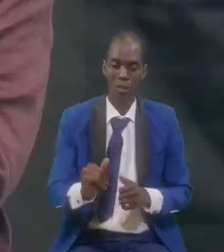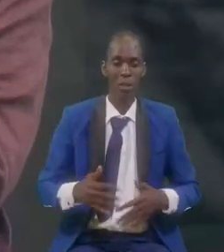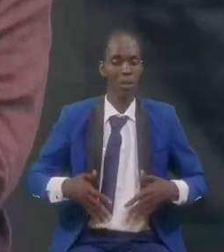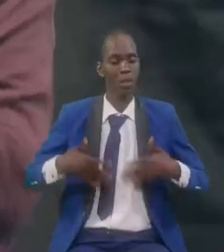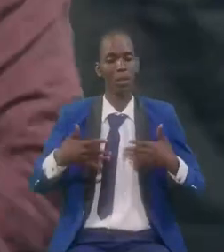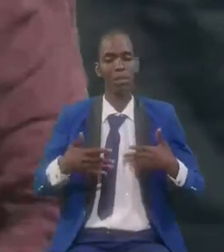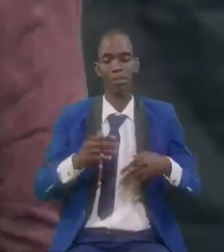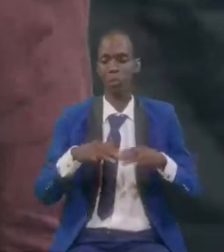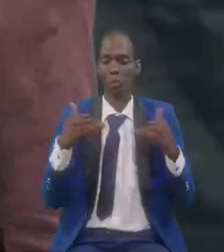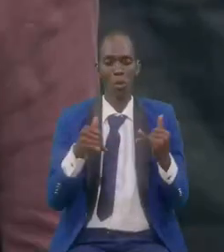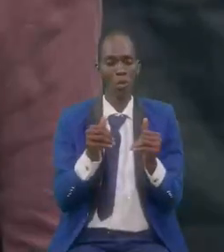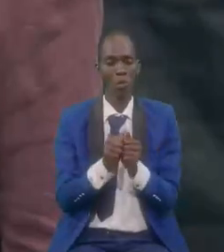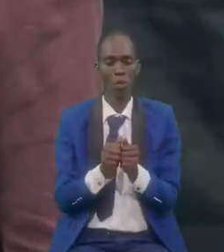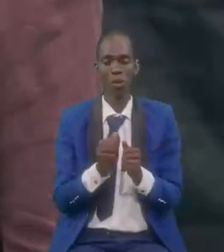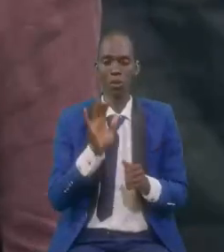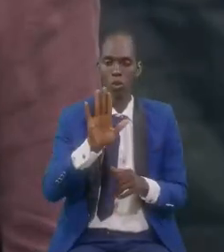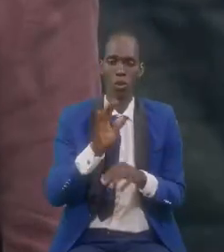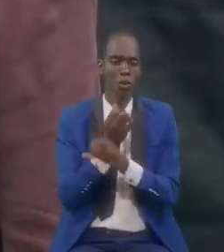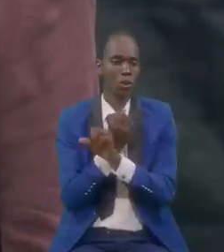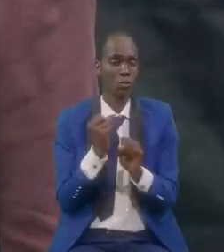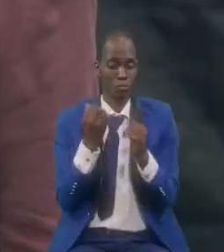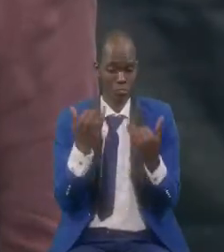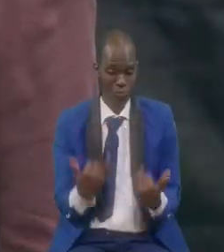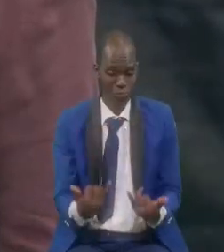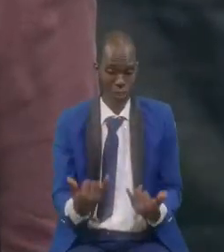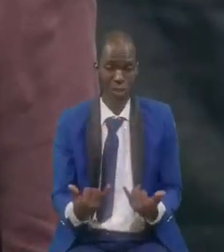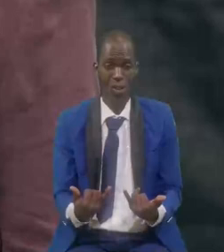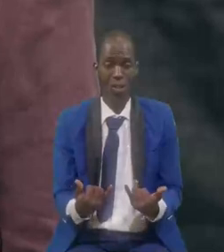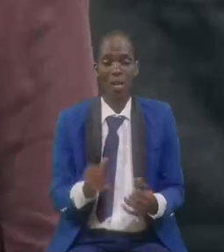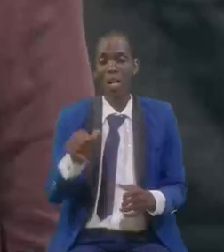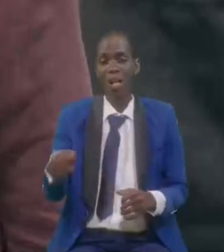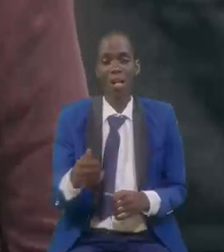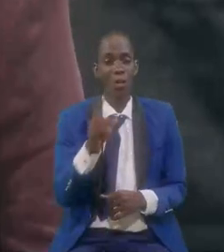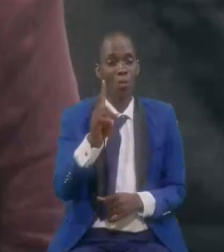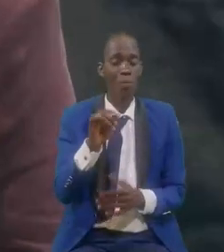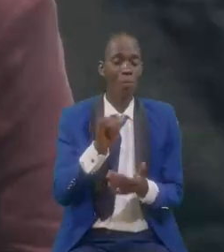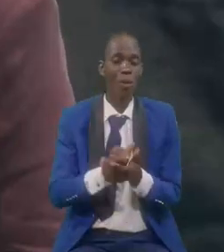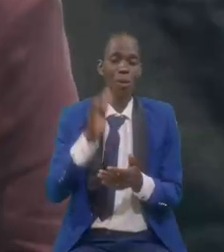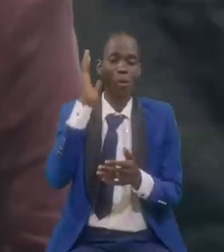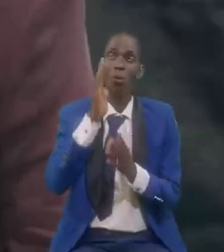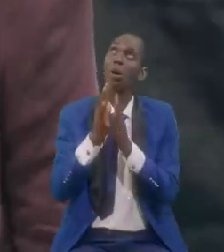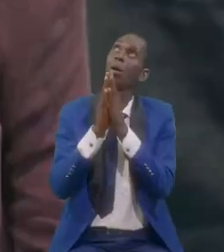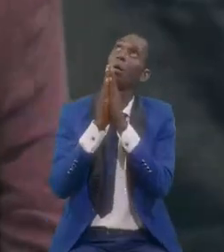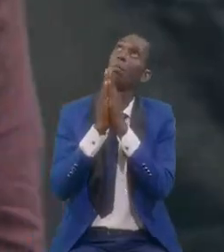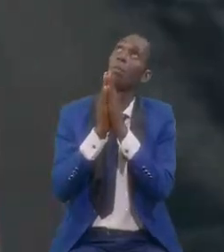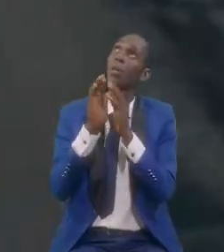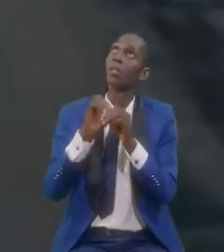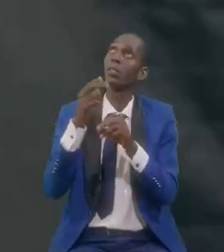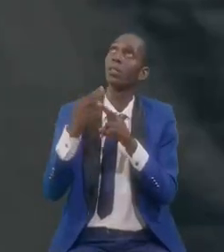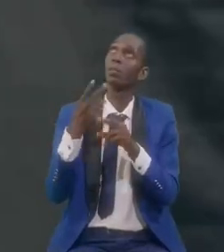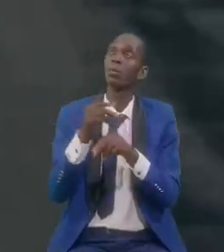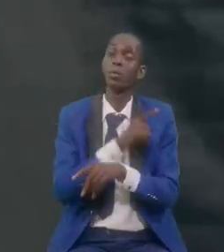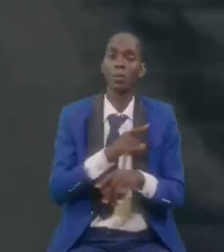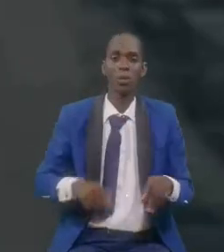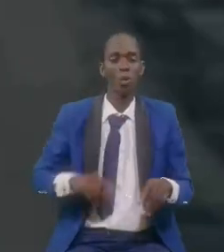avec le salut. Aujourd'hui, quiconque invoquera le nom du Seigneur